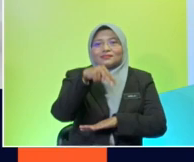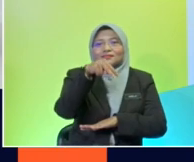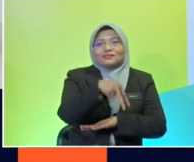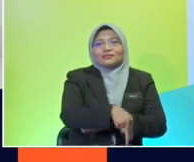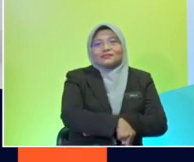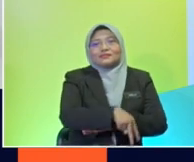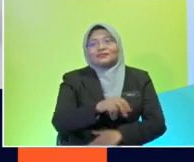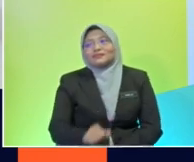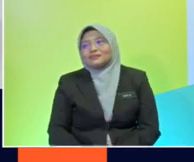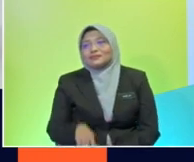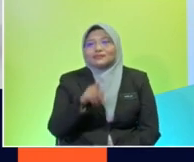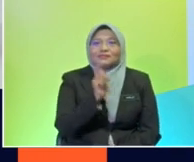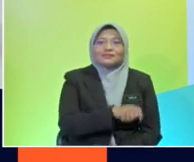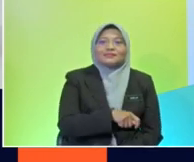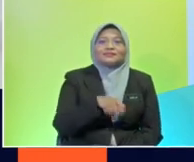Jakarta